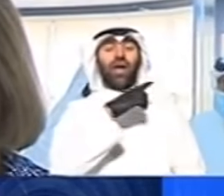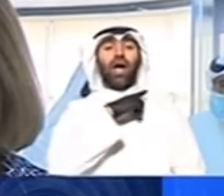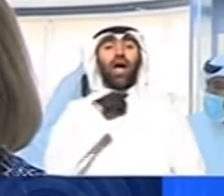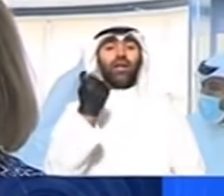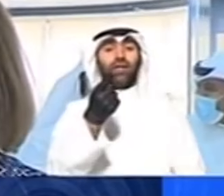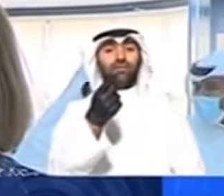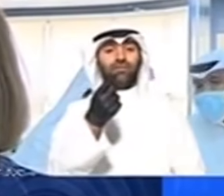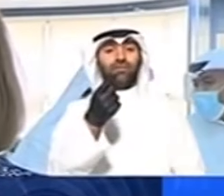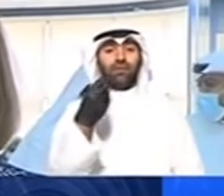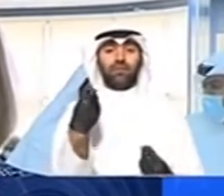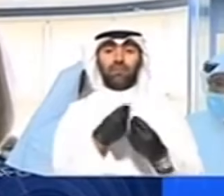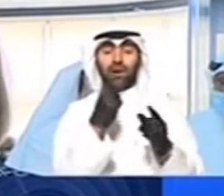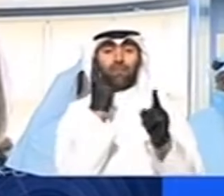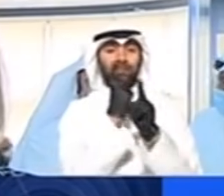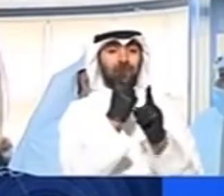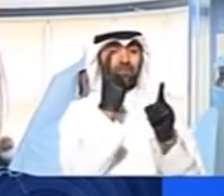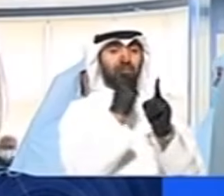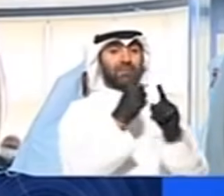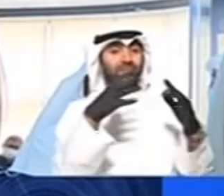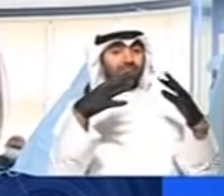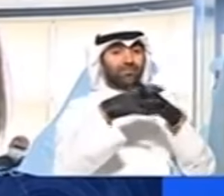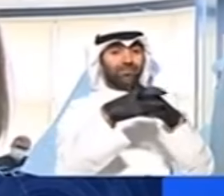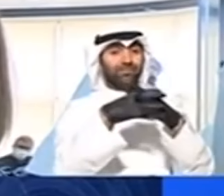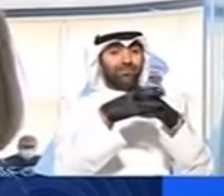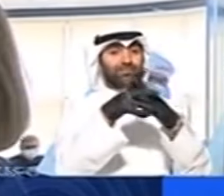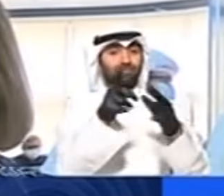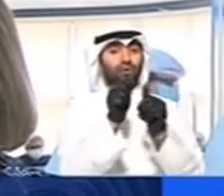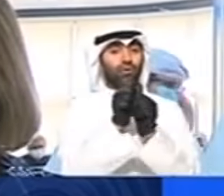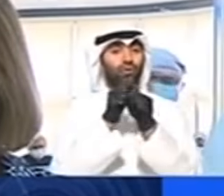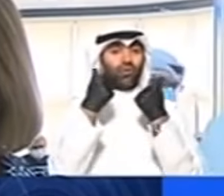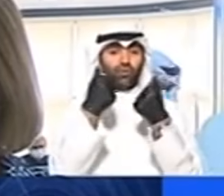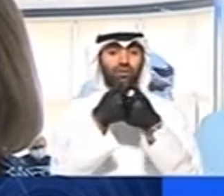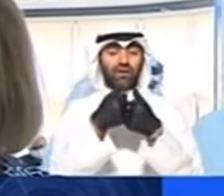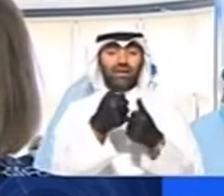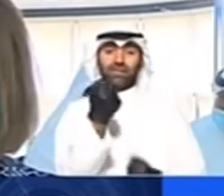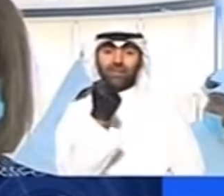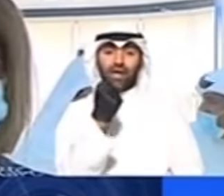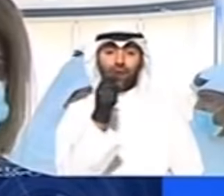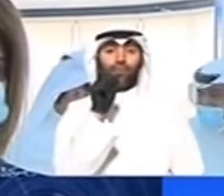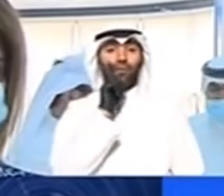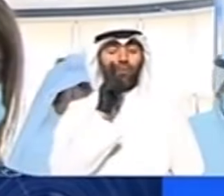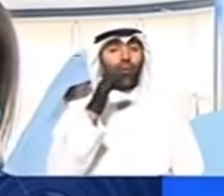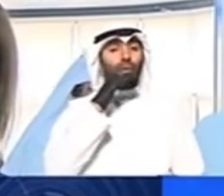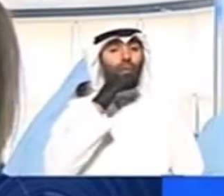المجتمع. فبالتالي الالتزام هو الضمانة إن شاء الله اللي